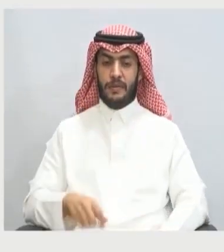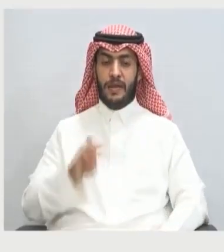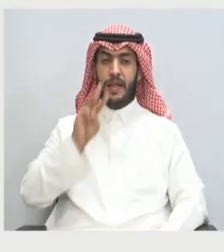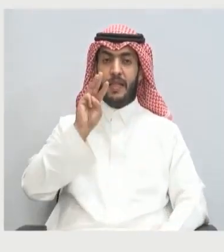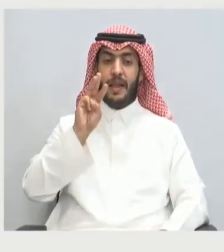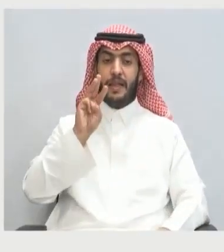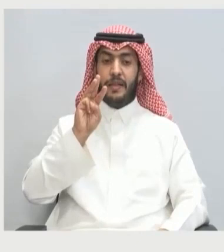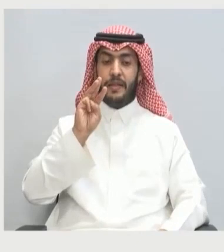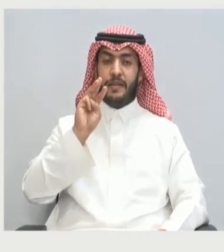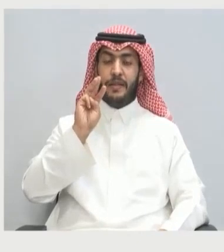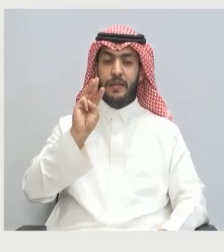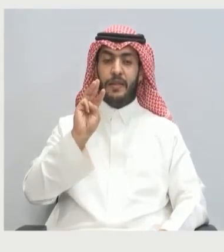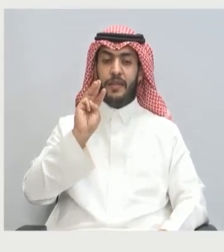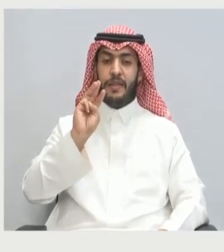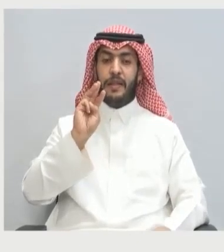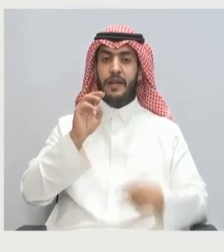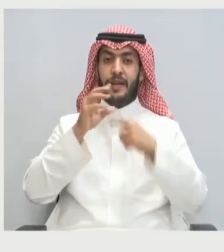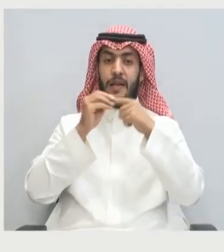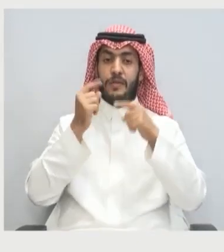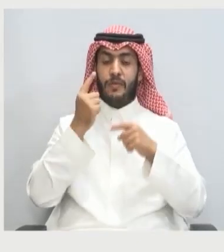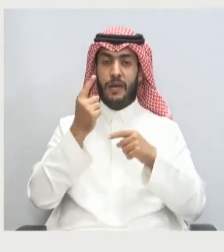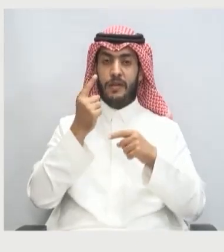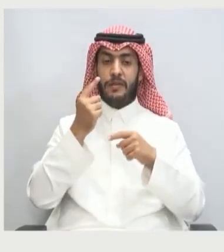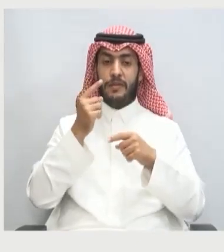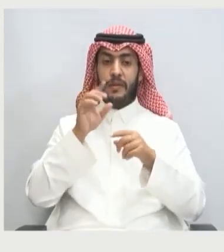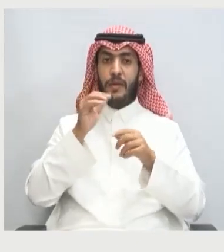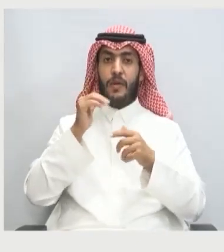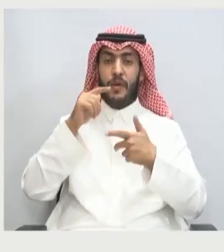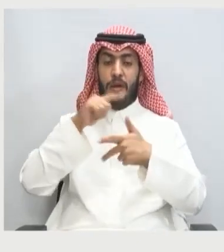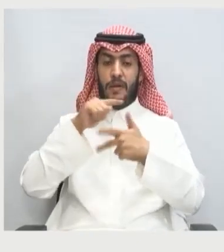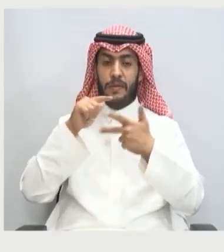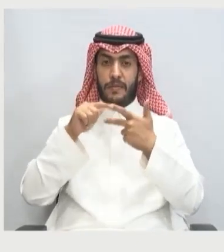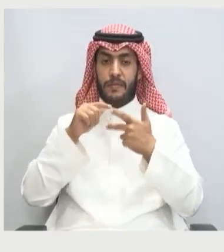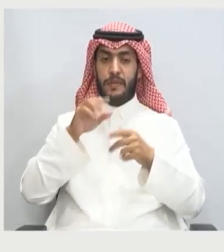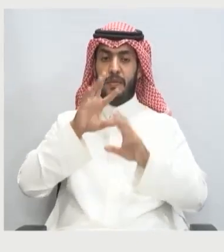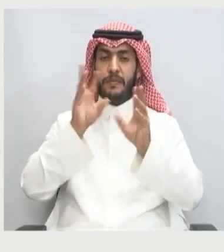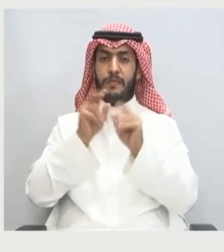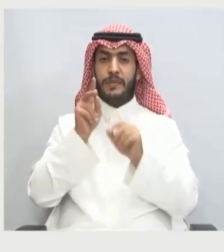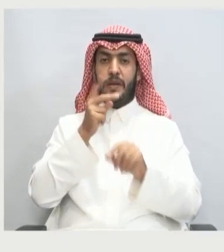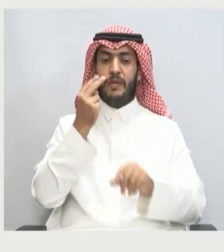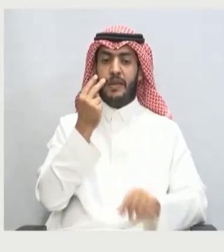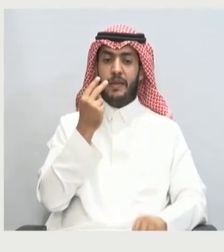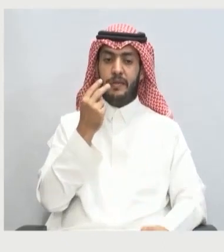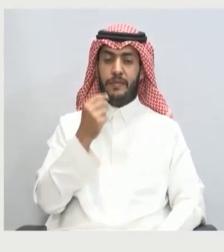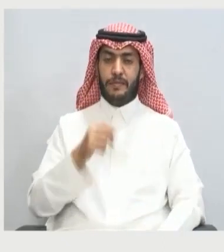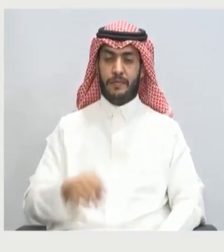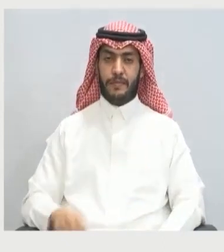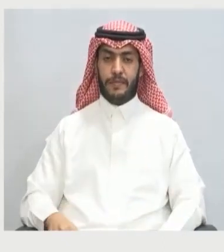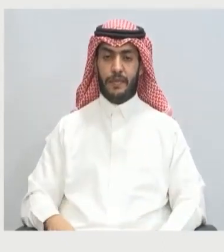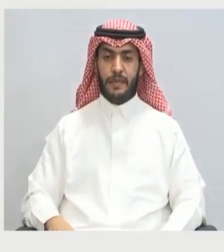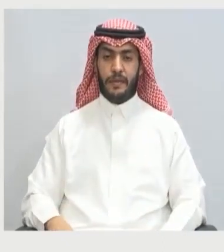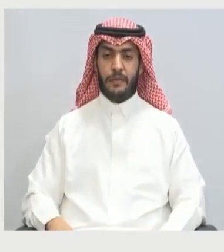الثلاثه وهي الرتبه الكليه للتفاعل ناقص واحد وهي الرتبه للاكسجين سيعطيني الرتبه الخاصه باكسيد